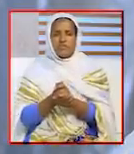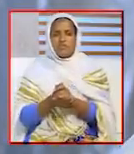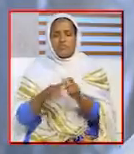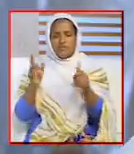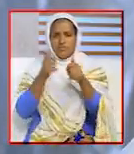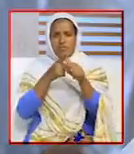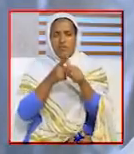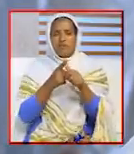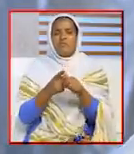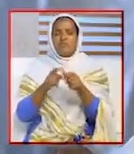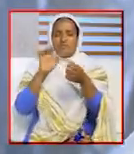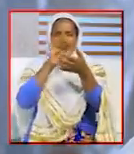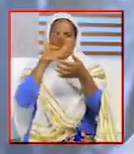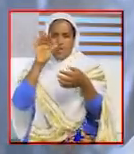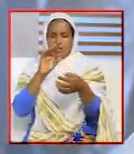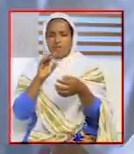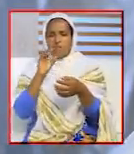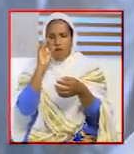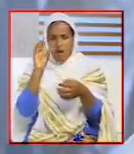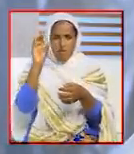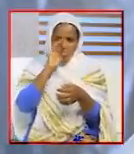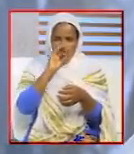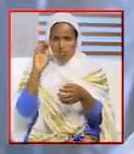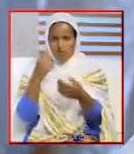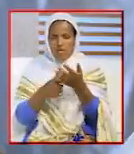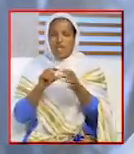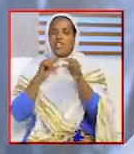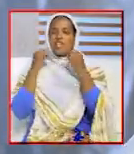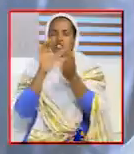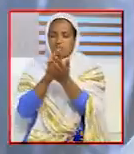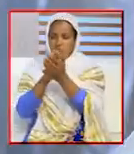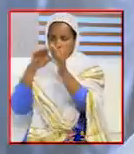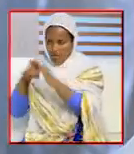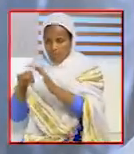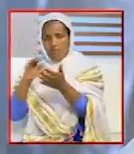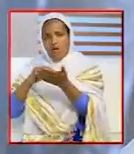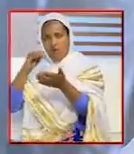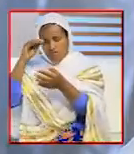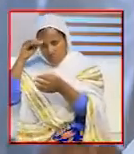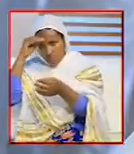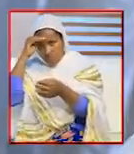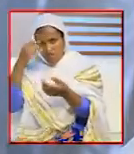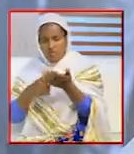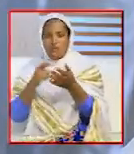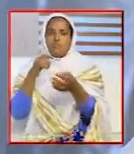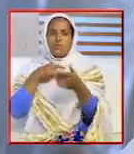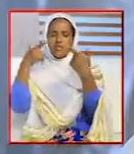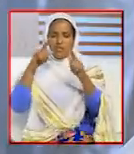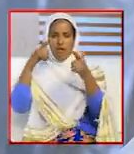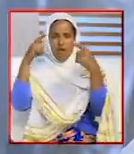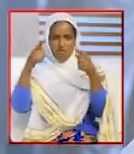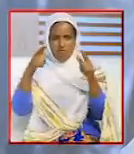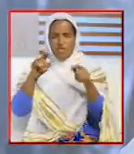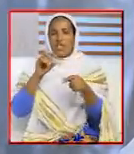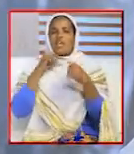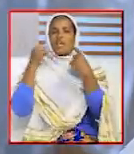የፊደል ማንበብና መጻፍ በቄስ ትምህርት ቤት ነው የተማረችው። እኔ ምድል ገጥሞኝ ማንበብና መጻፍ